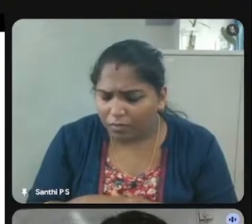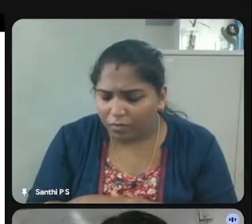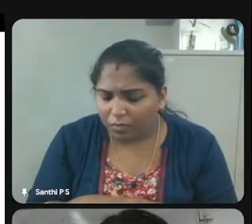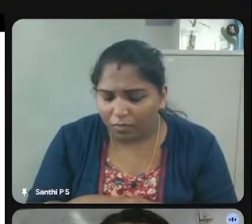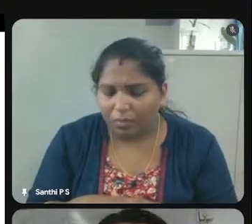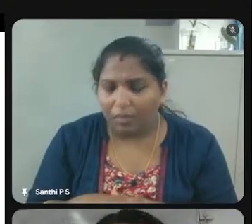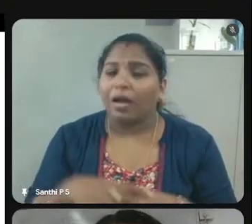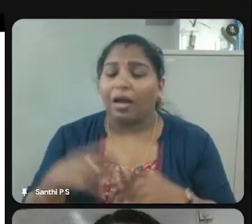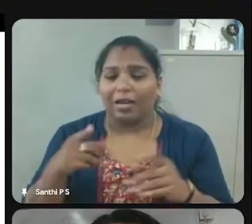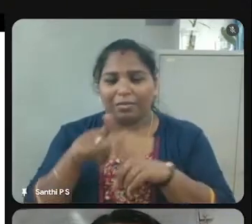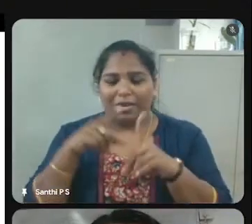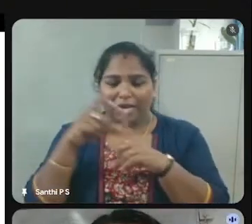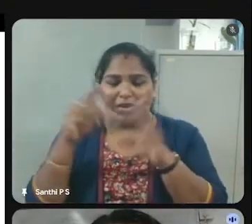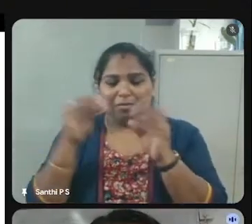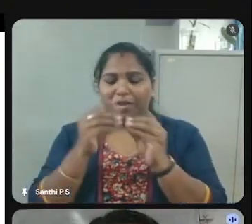ഏതെങ്കിലും ഒന്ന് മറന്നു.